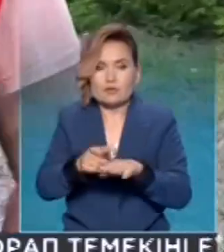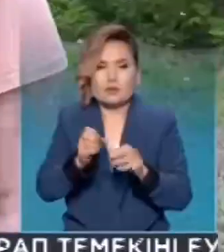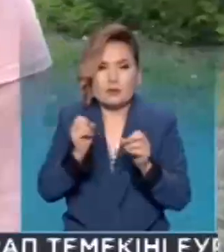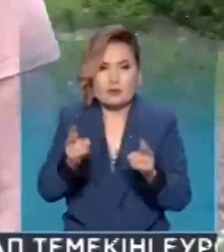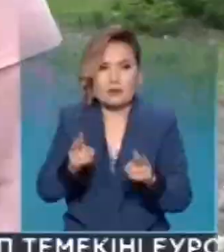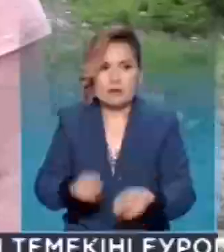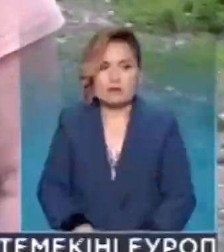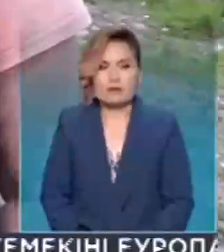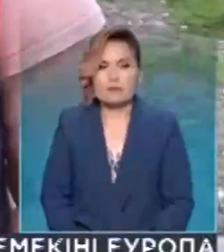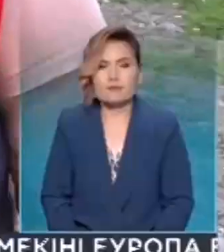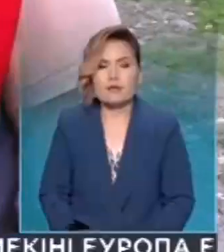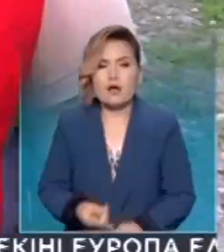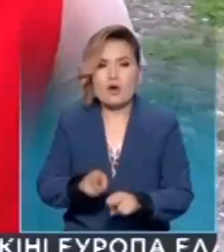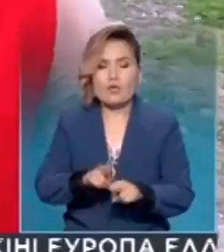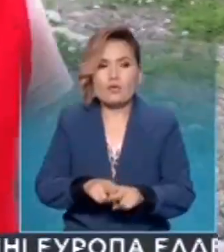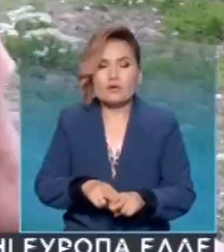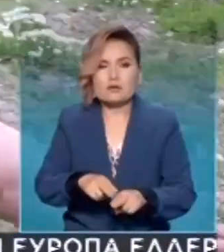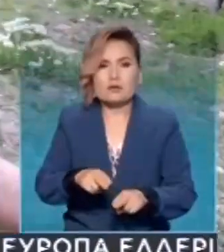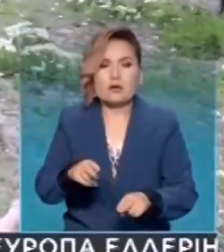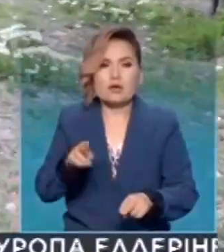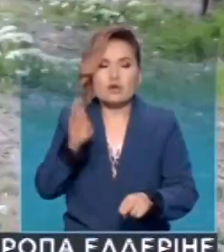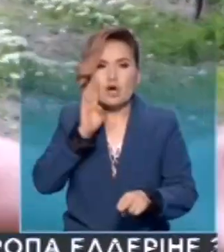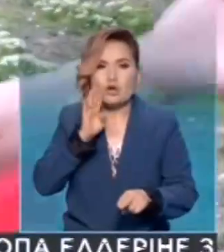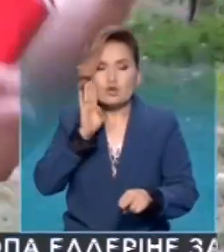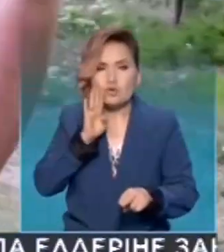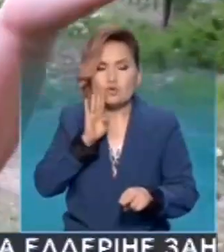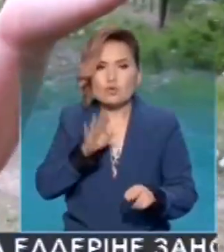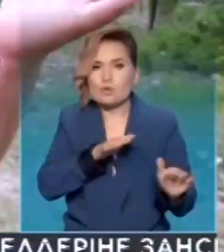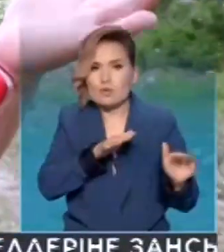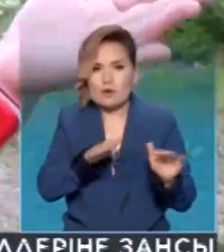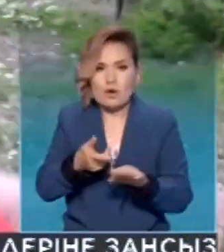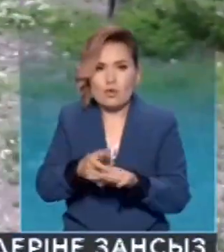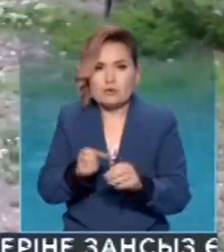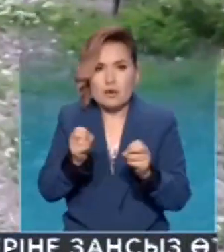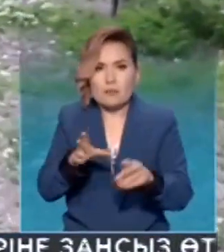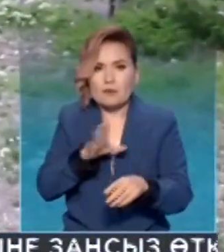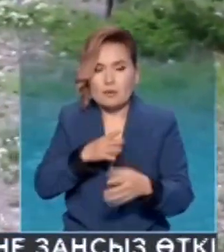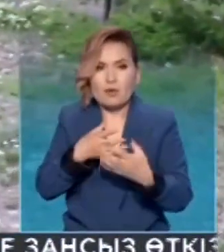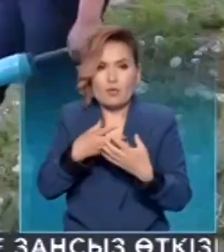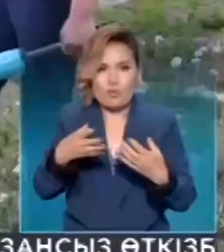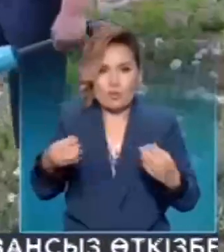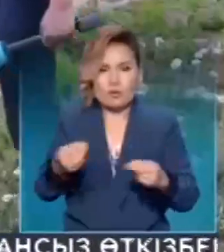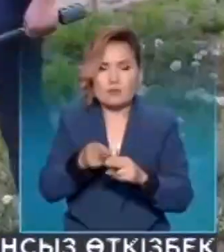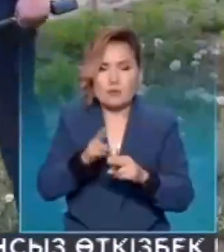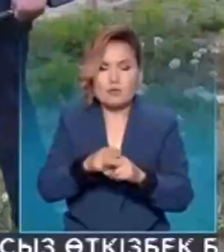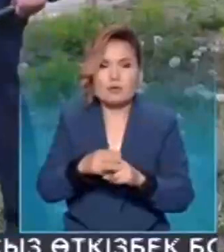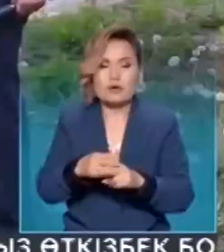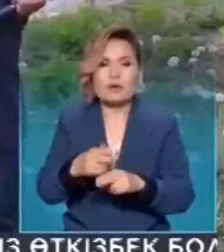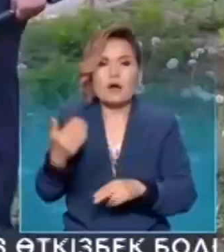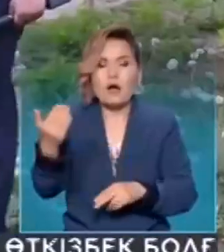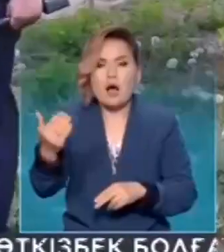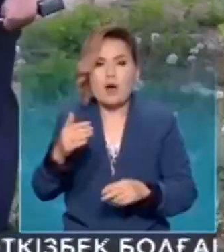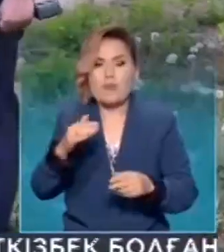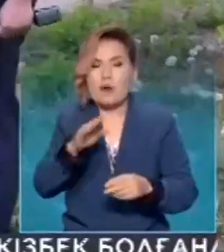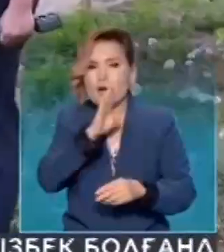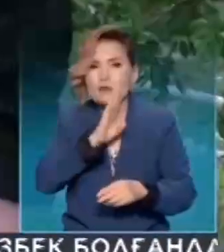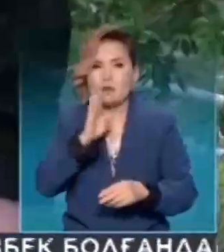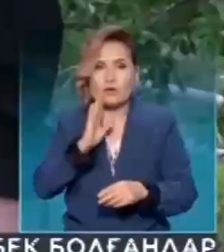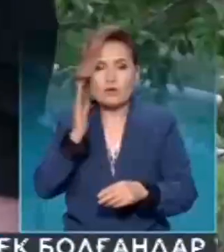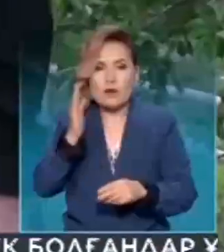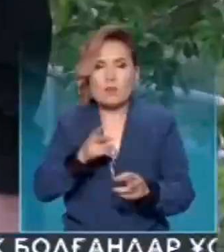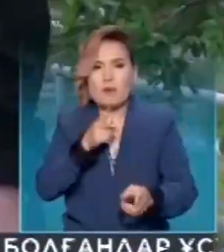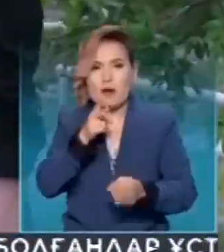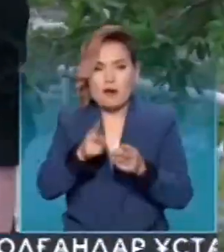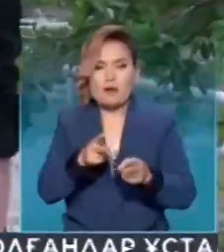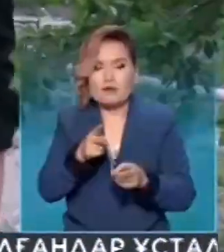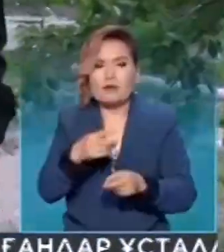Осы жерде су құбыры кетіп қалды. Енді су жоқ үйімізде. Светіміз міне бұлдағылай. Көктім ауылының тұрғыны Гүлбаршын Бибішева 40